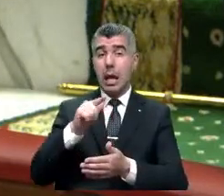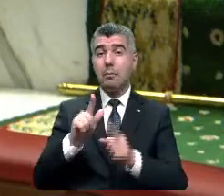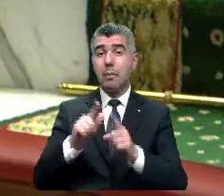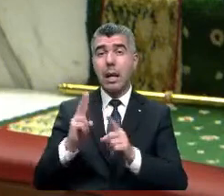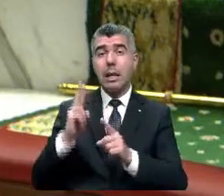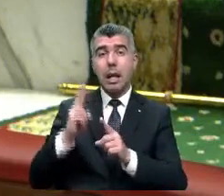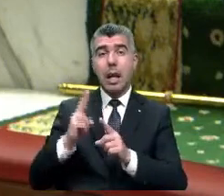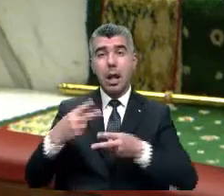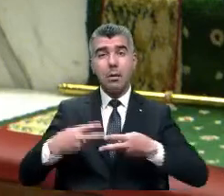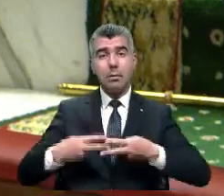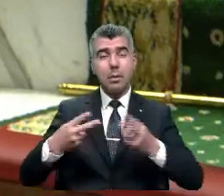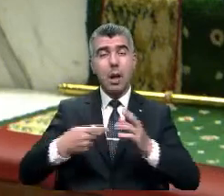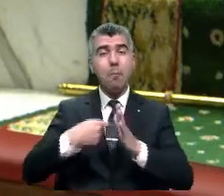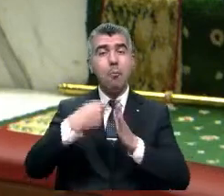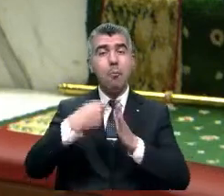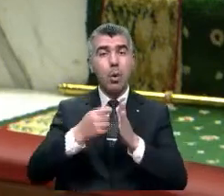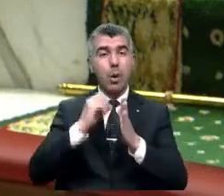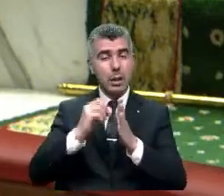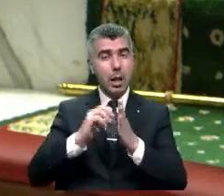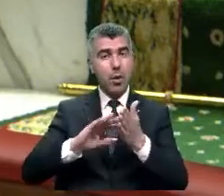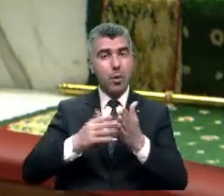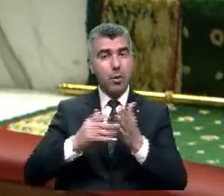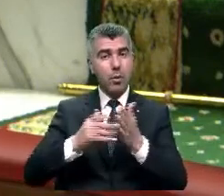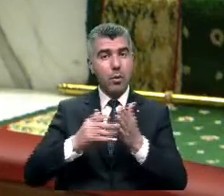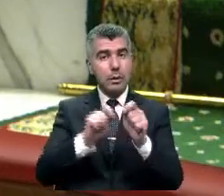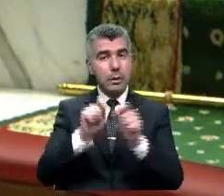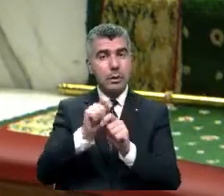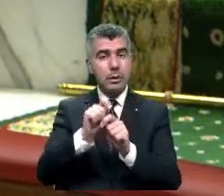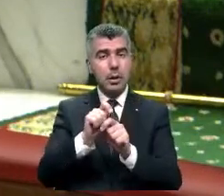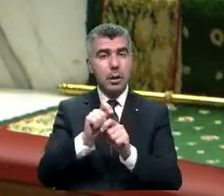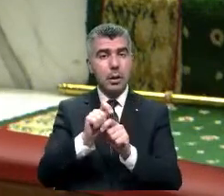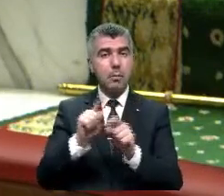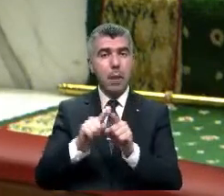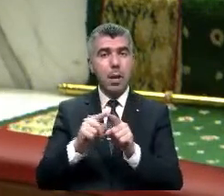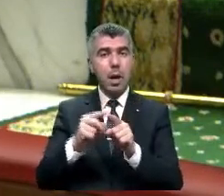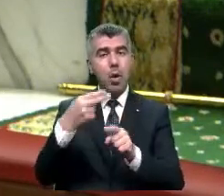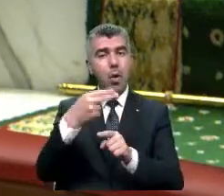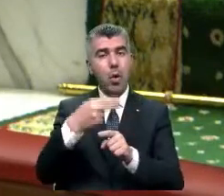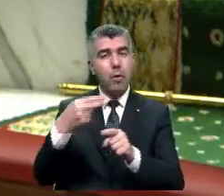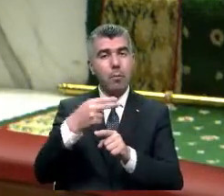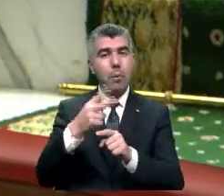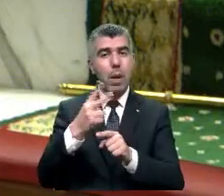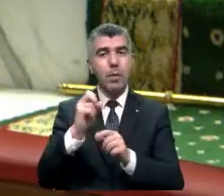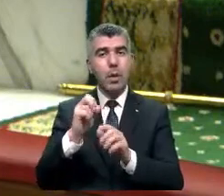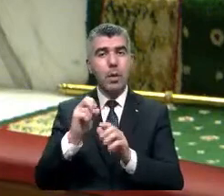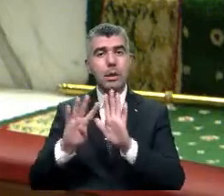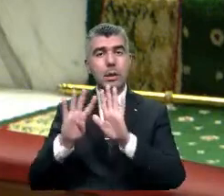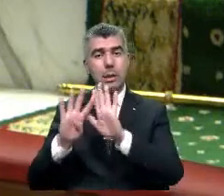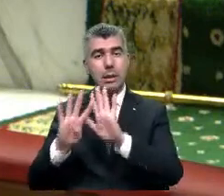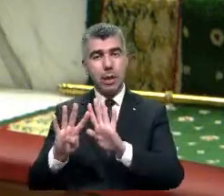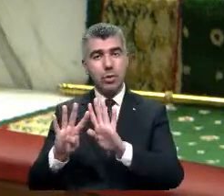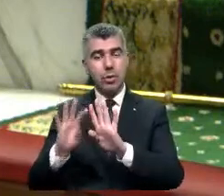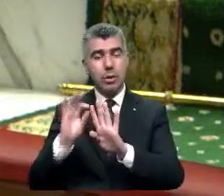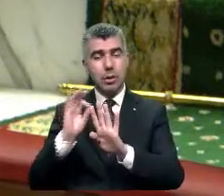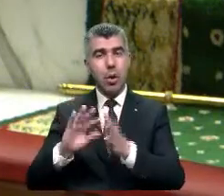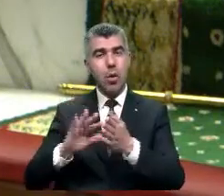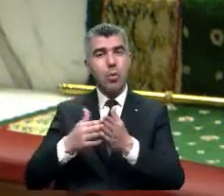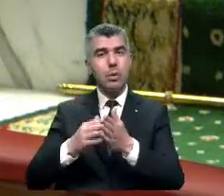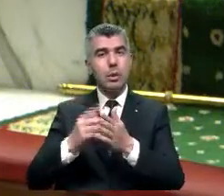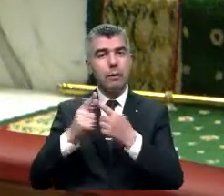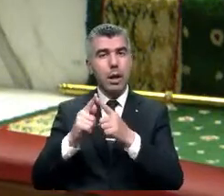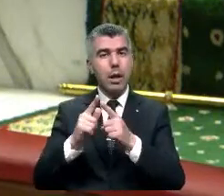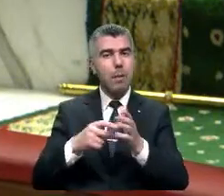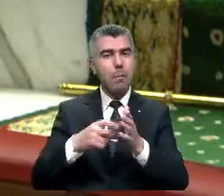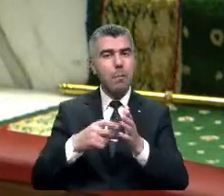انطلاق استغلال المشاريع الكبرى المنجزة في نهاية نوفمبر 2018 انعكس ذلك إيجابيا على جميع مكون النشاط